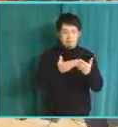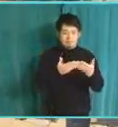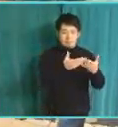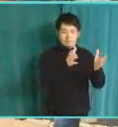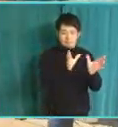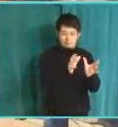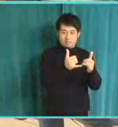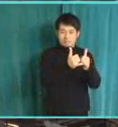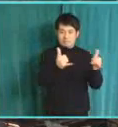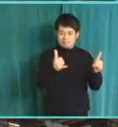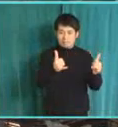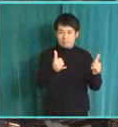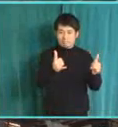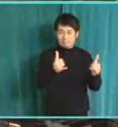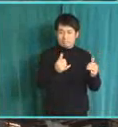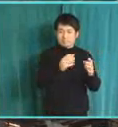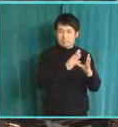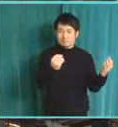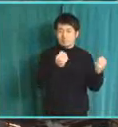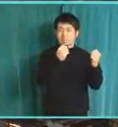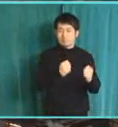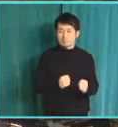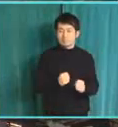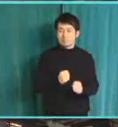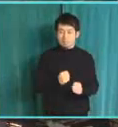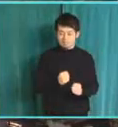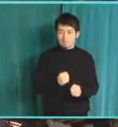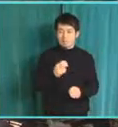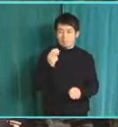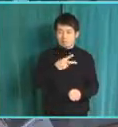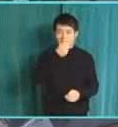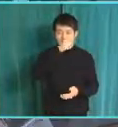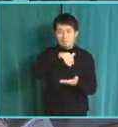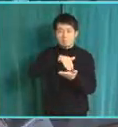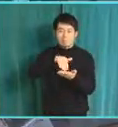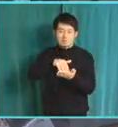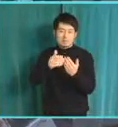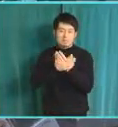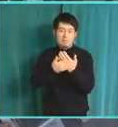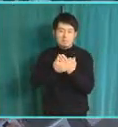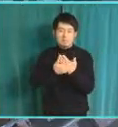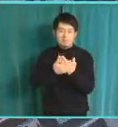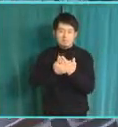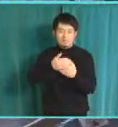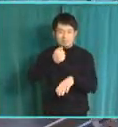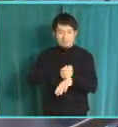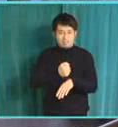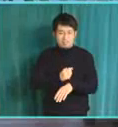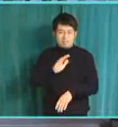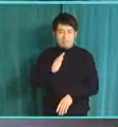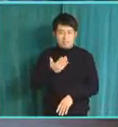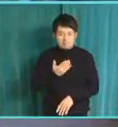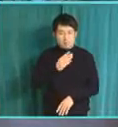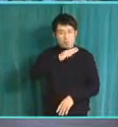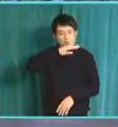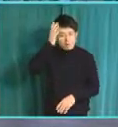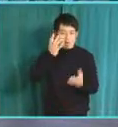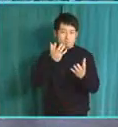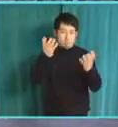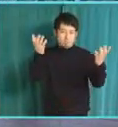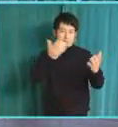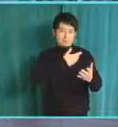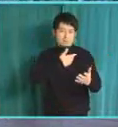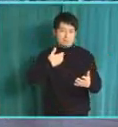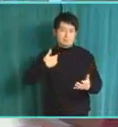リながらもなんとかやれてる状態で、でもとても賑やかに活気あるフェスティバルになってるなって毎年思